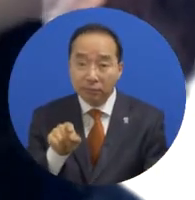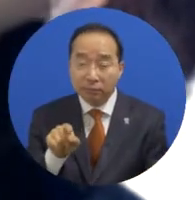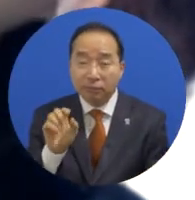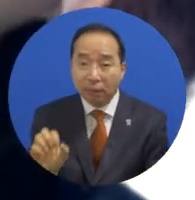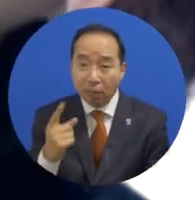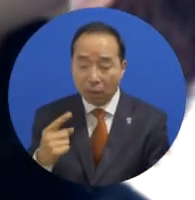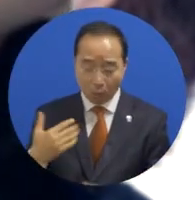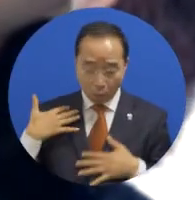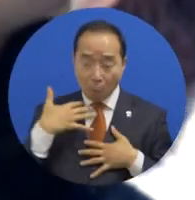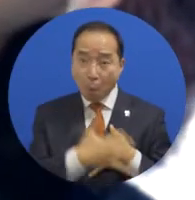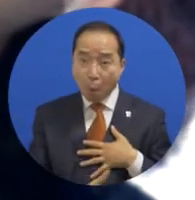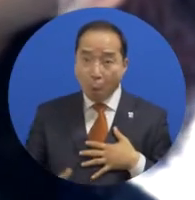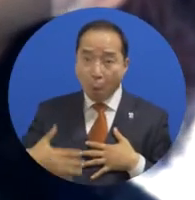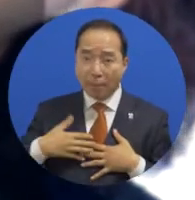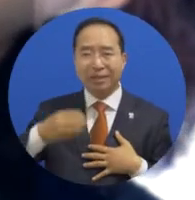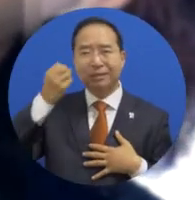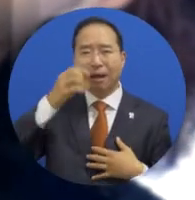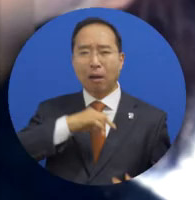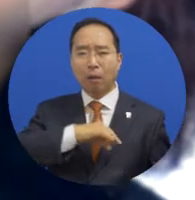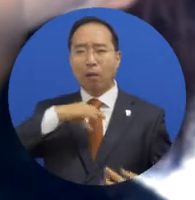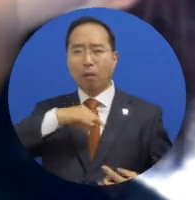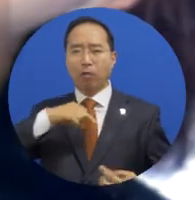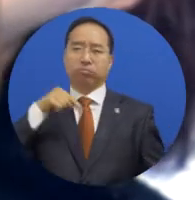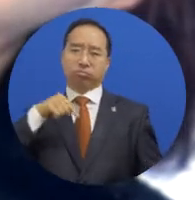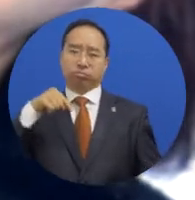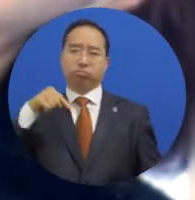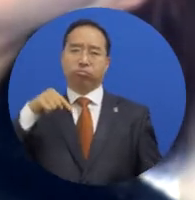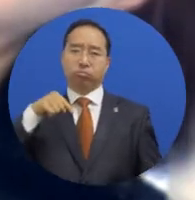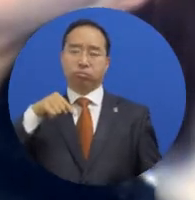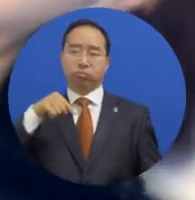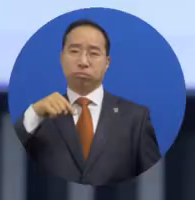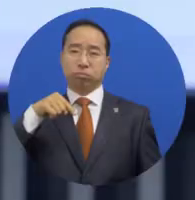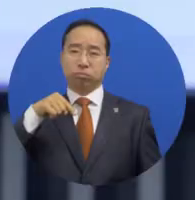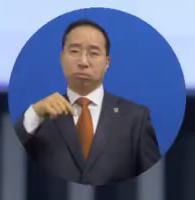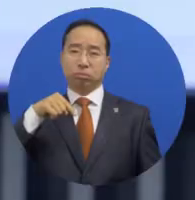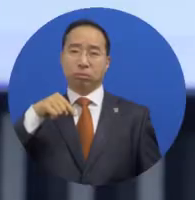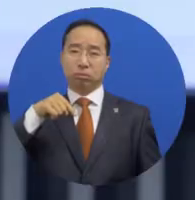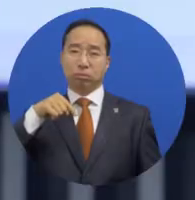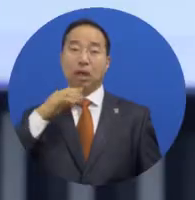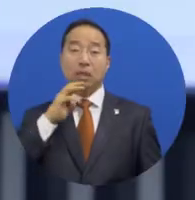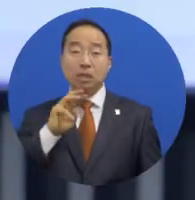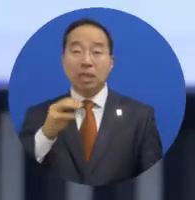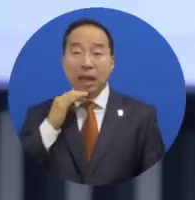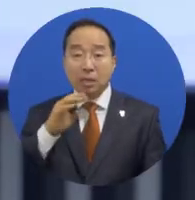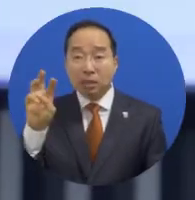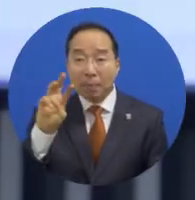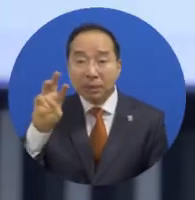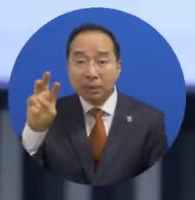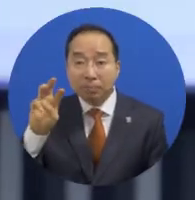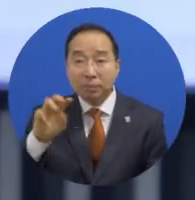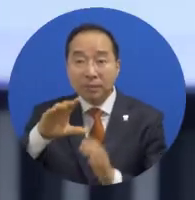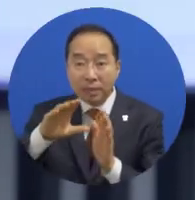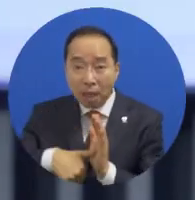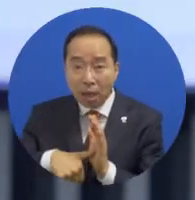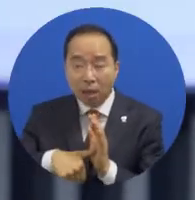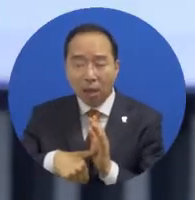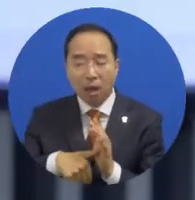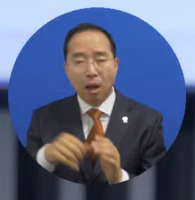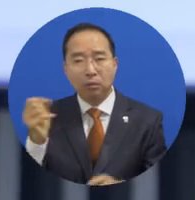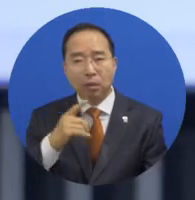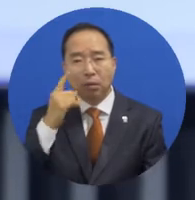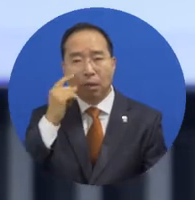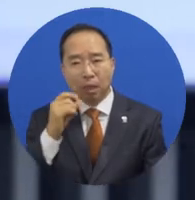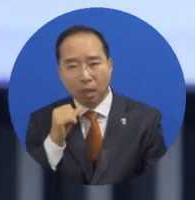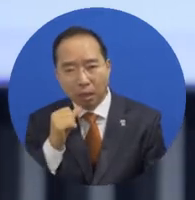저한테 몸이 보내는 신호였죠. 왜냐면 한창 열심히 활발하게 살아야 될 30대인데 이건 뭐 저렇게